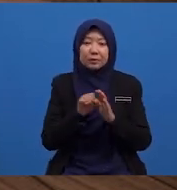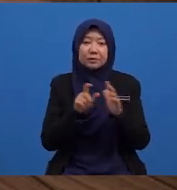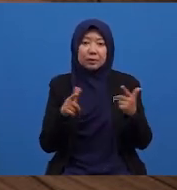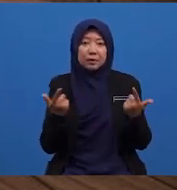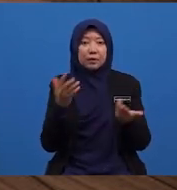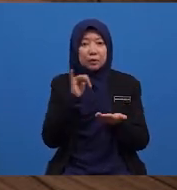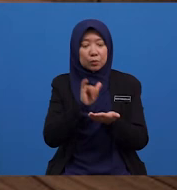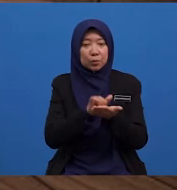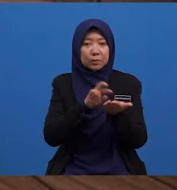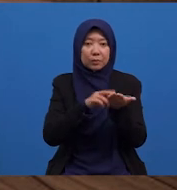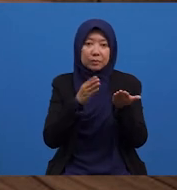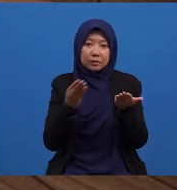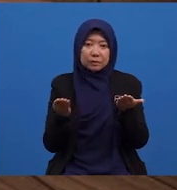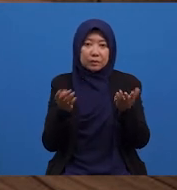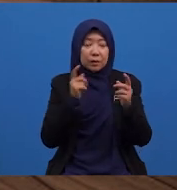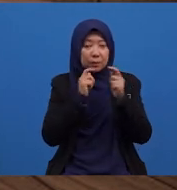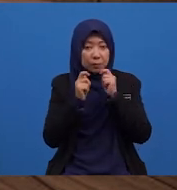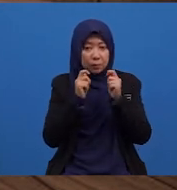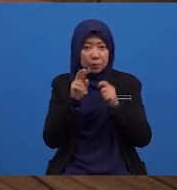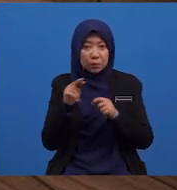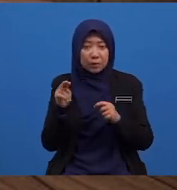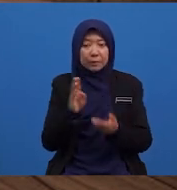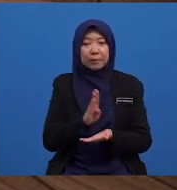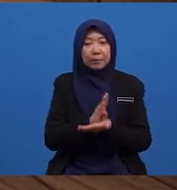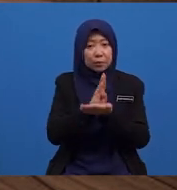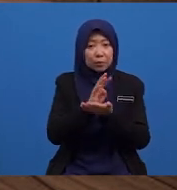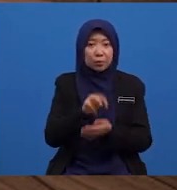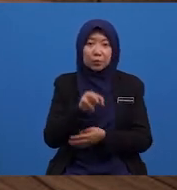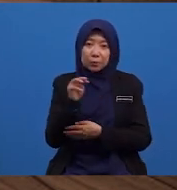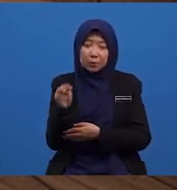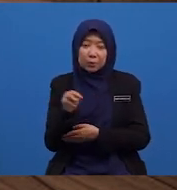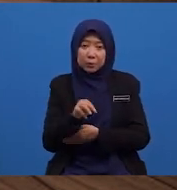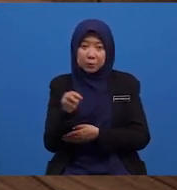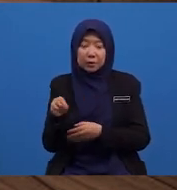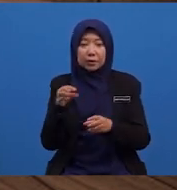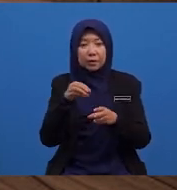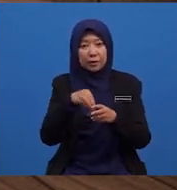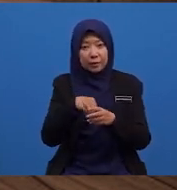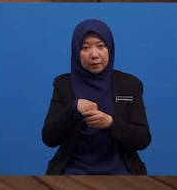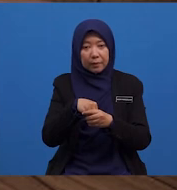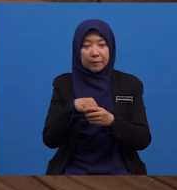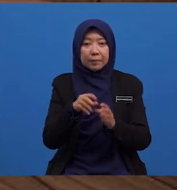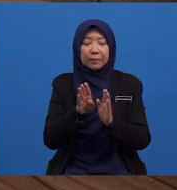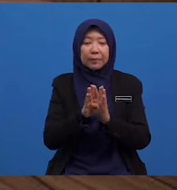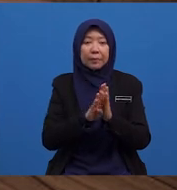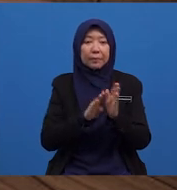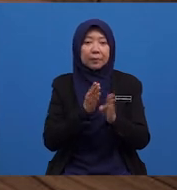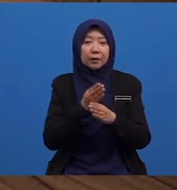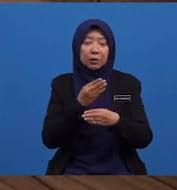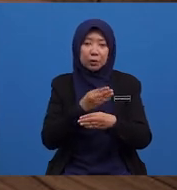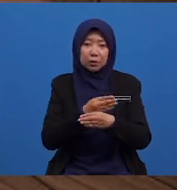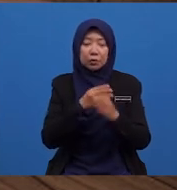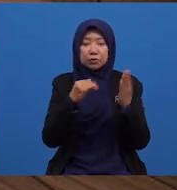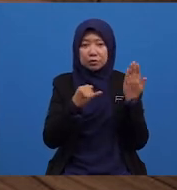itu, peribahasa dalam pertuturan dapat membantu murid-murid dalam membentuk jati diri